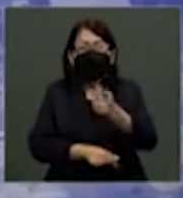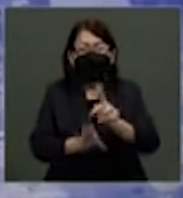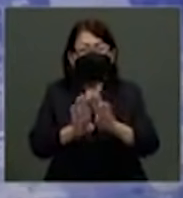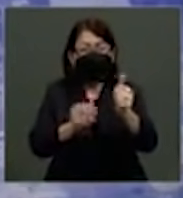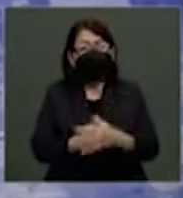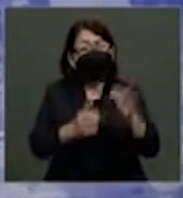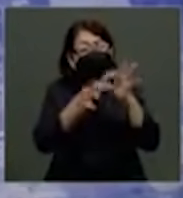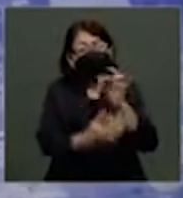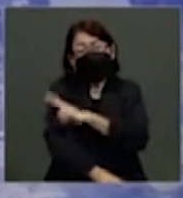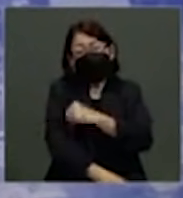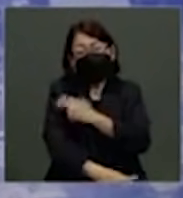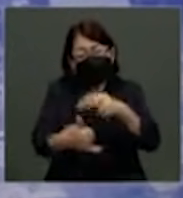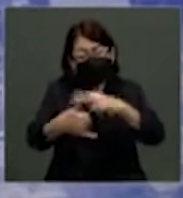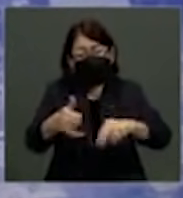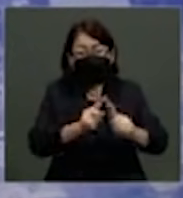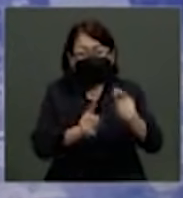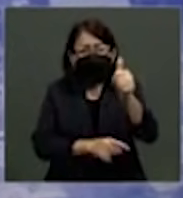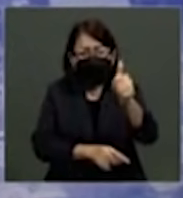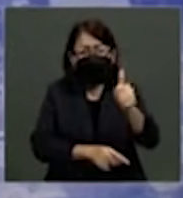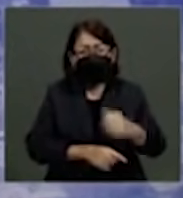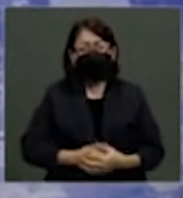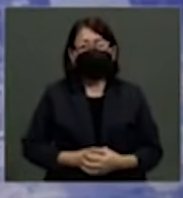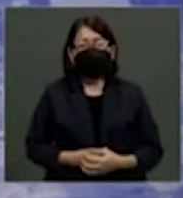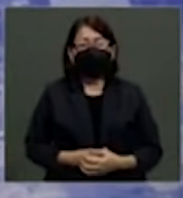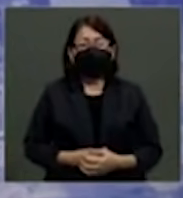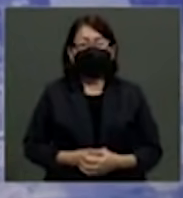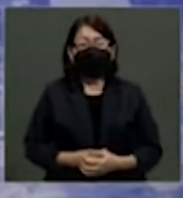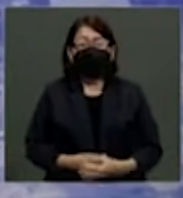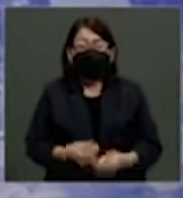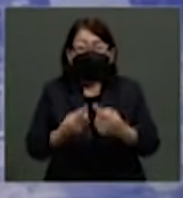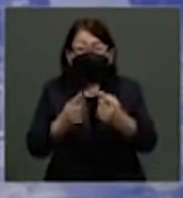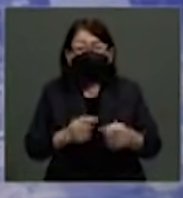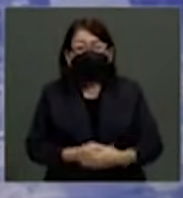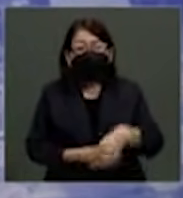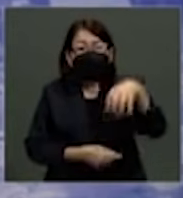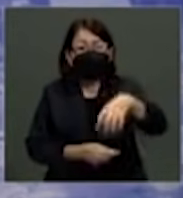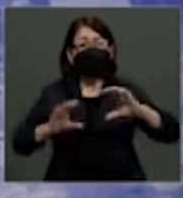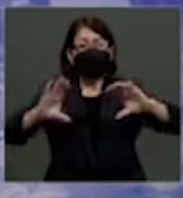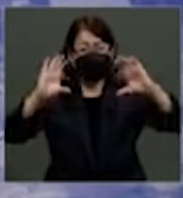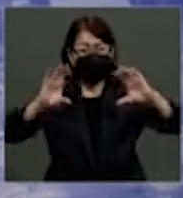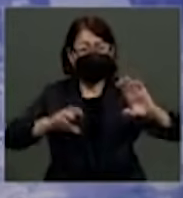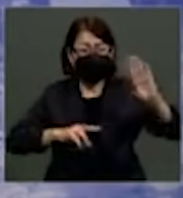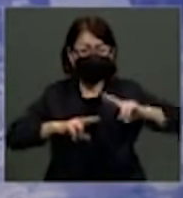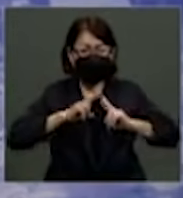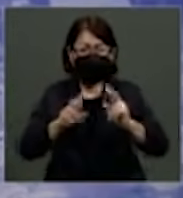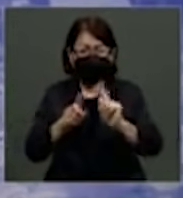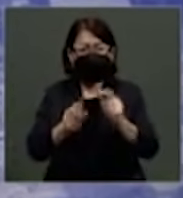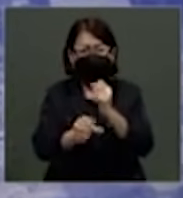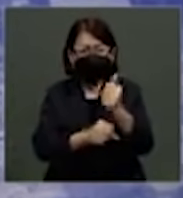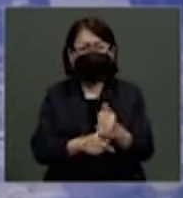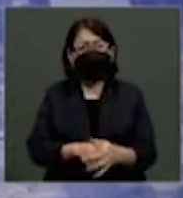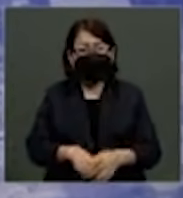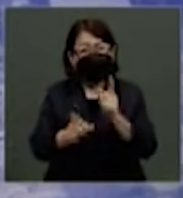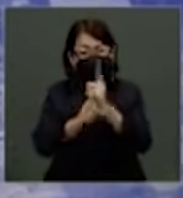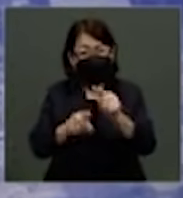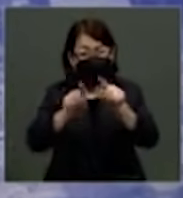ที่ก็มีสถานที่จัดเฉพาะการฉีดวัคซีนอันนี้ก็เปิดได้หรือบริการทางการแพทย์และสาธารณสุขอื่นๆและส่วน